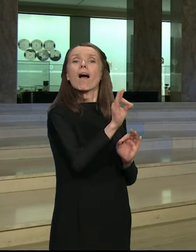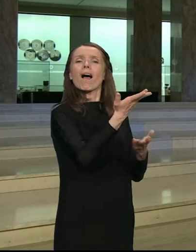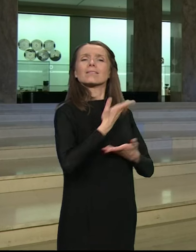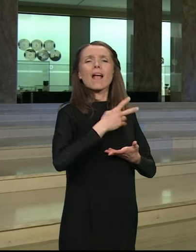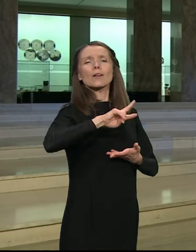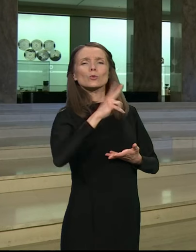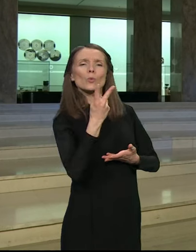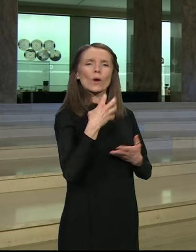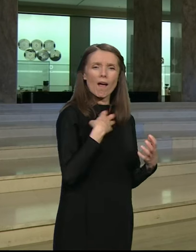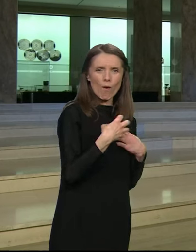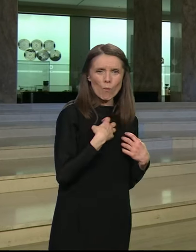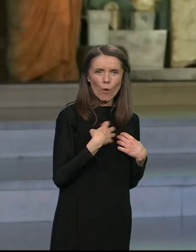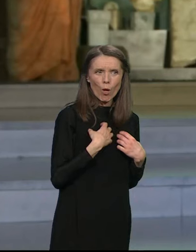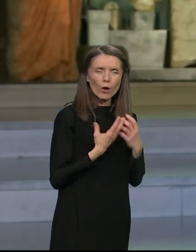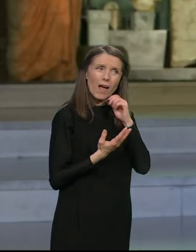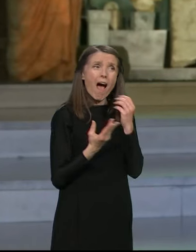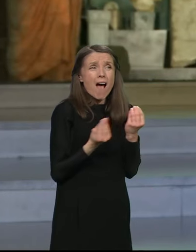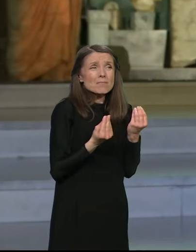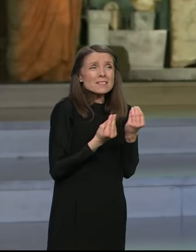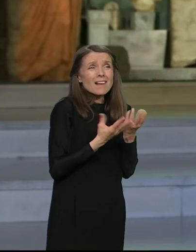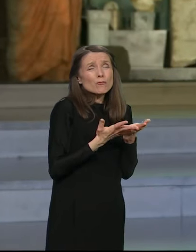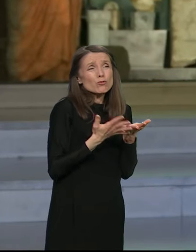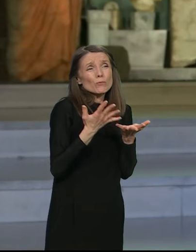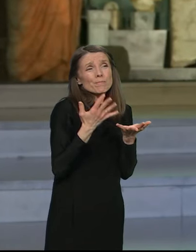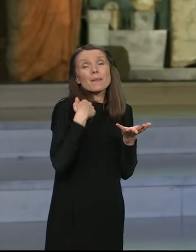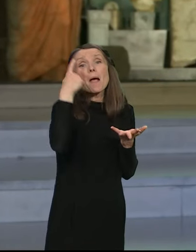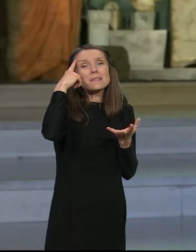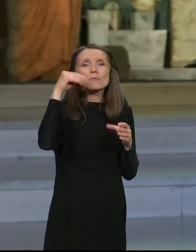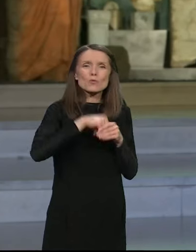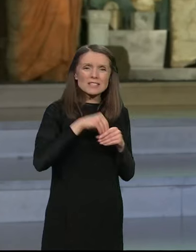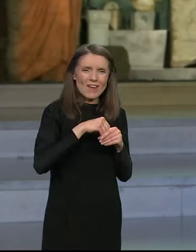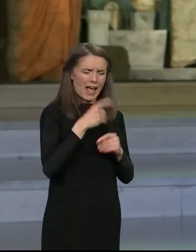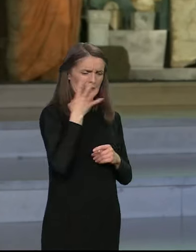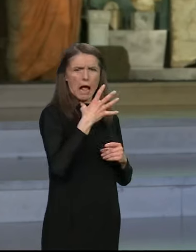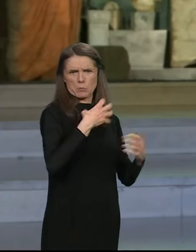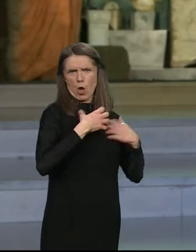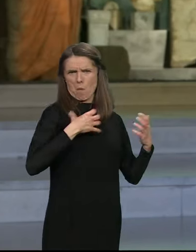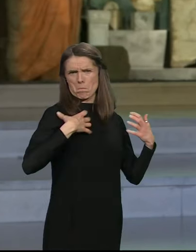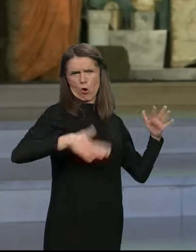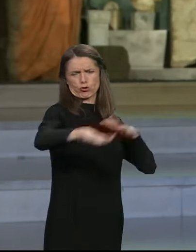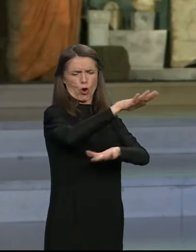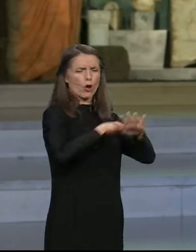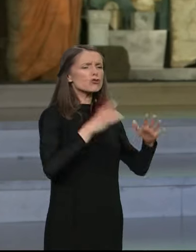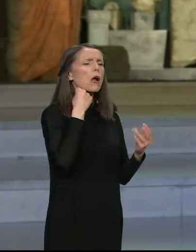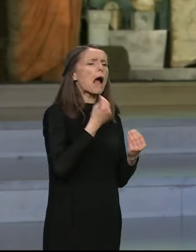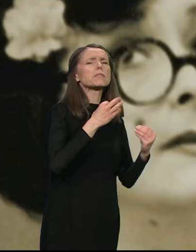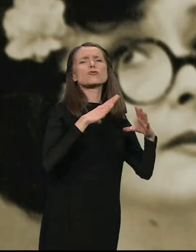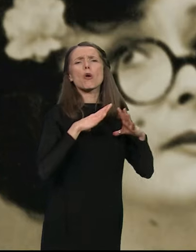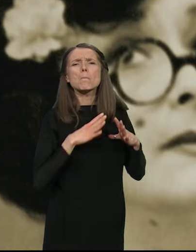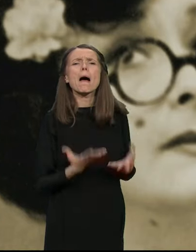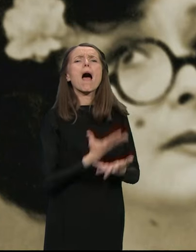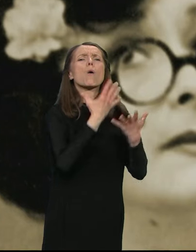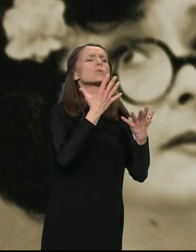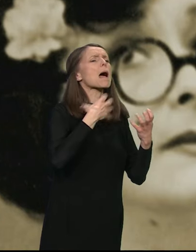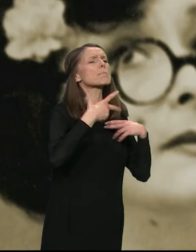Zašto i kako? Ja mislim da je to odlučilo je to što sam ja u salonu jako volela da zabavljam ljude. Ja sam dobar